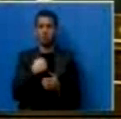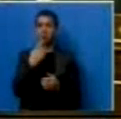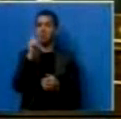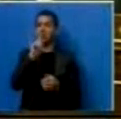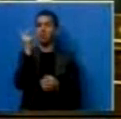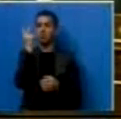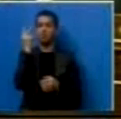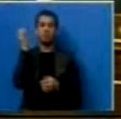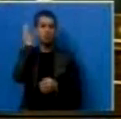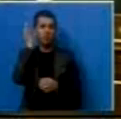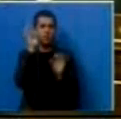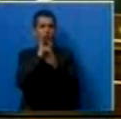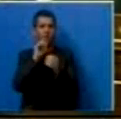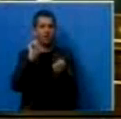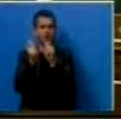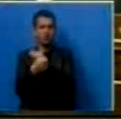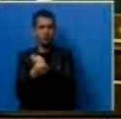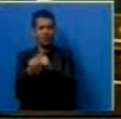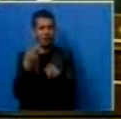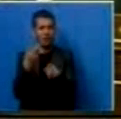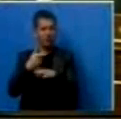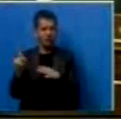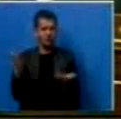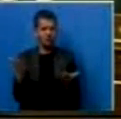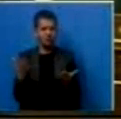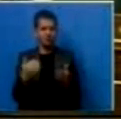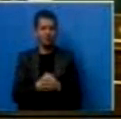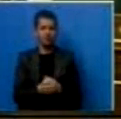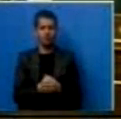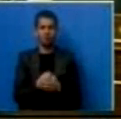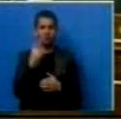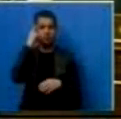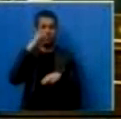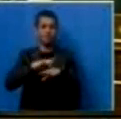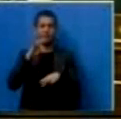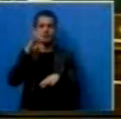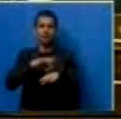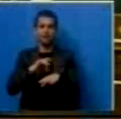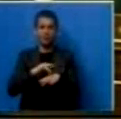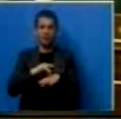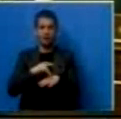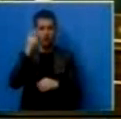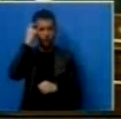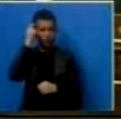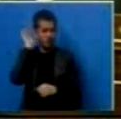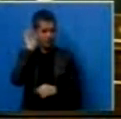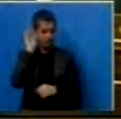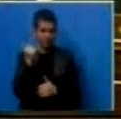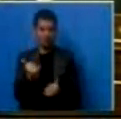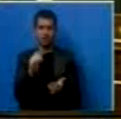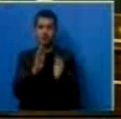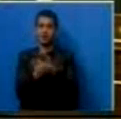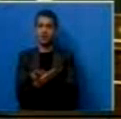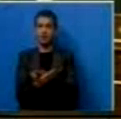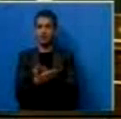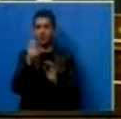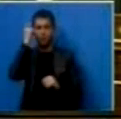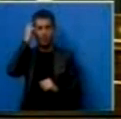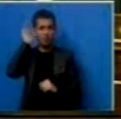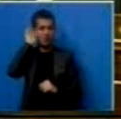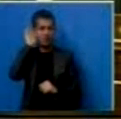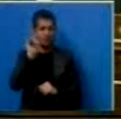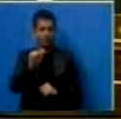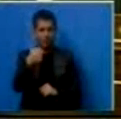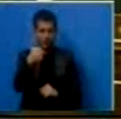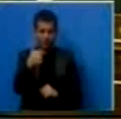reforma të jashtme. Domethënë kjo është një shpikje e ish kryeministrit dhe zaventës kryeministrit parë. E